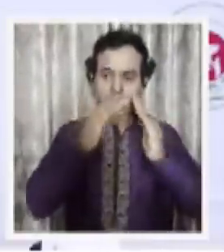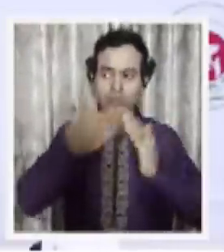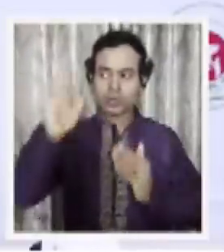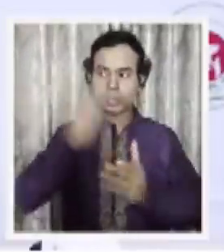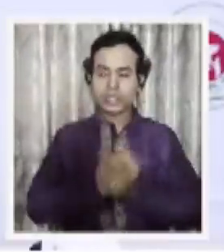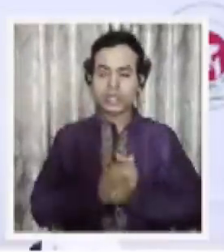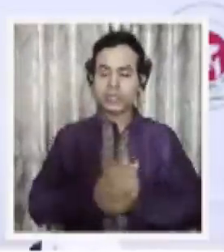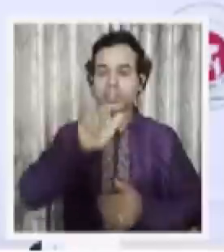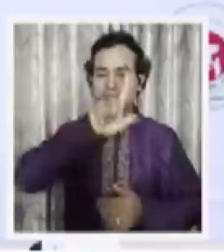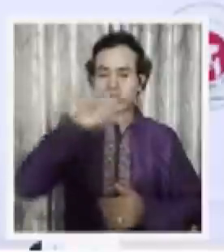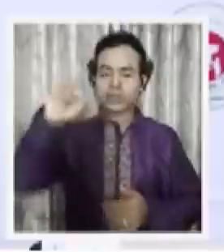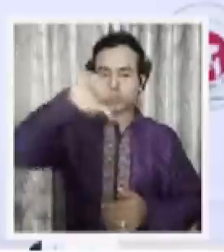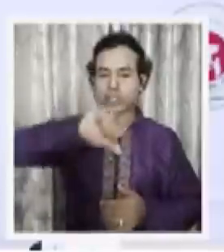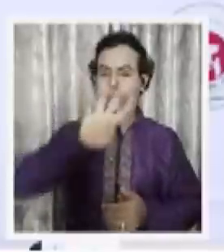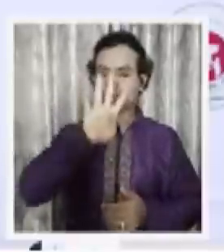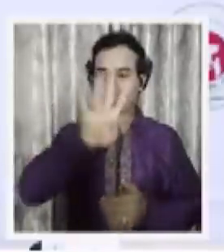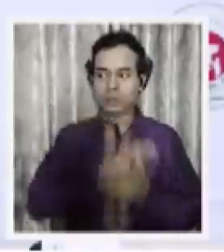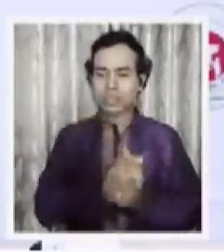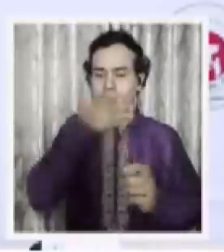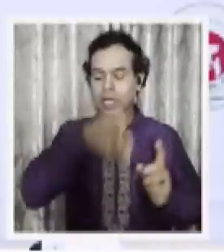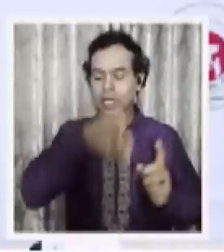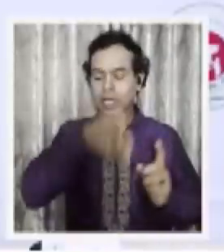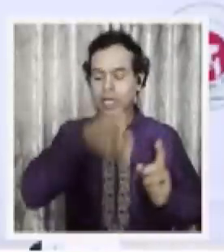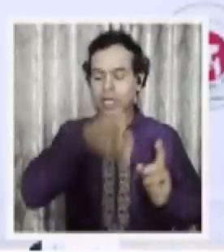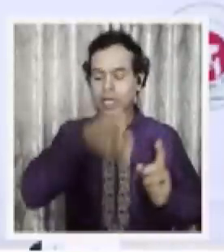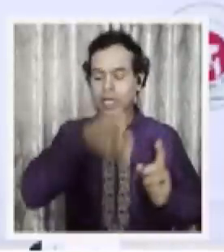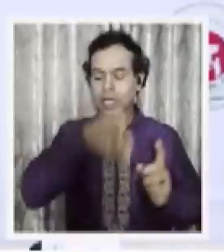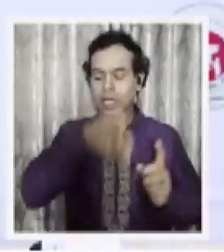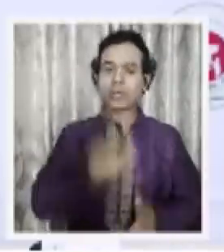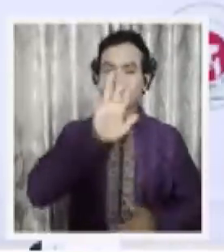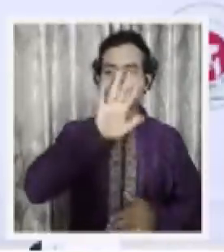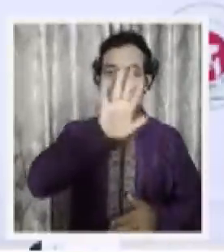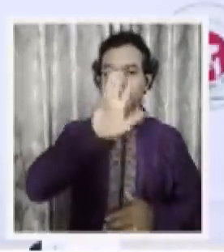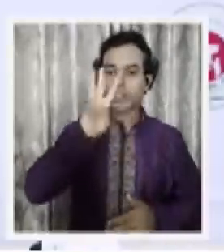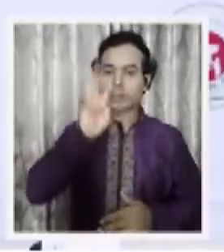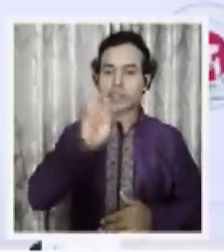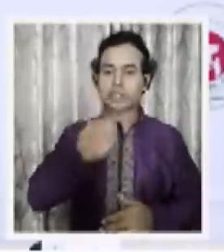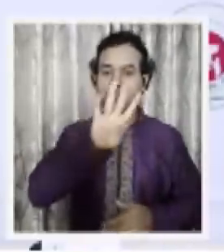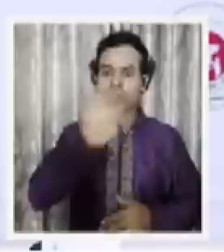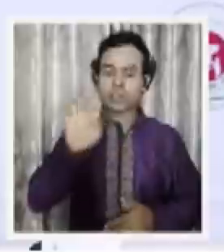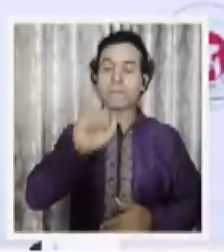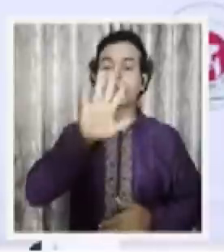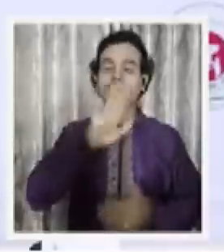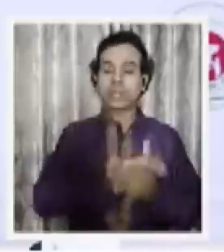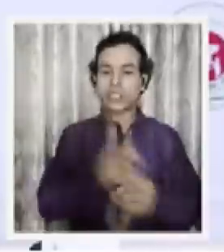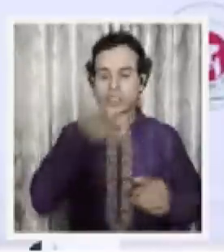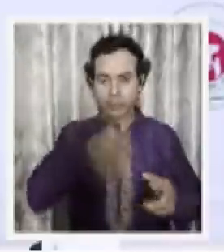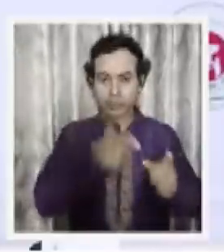এ পর্যন্ত সর্বমোট আইসোলেশনে গেছেন 53,405 জন এবং এ পর্যন্ত আইসোলেশন থেকে ছাড়া